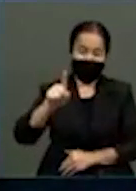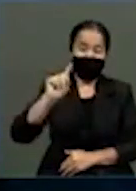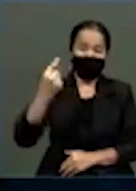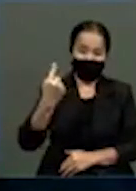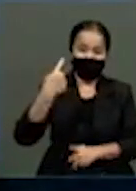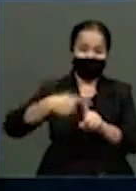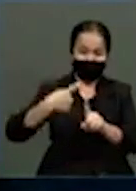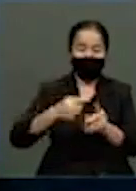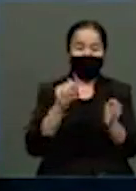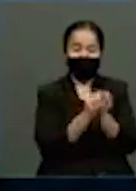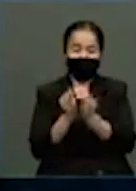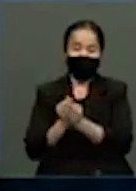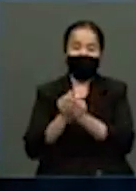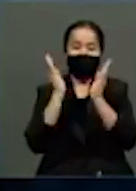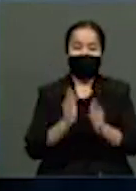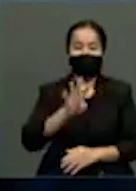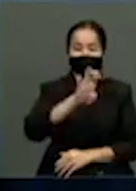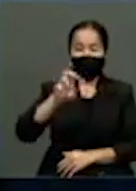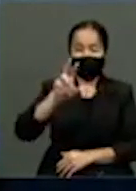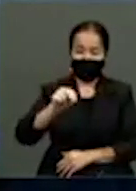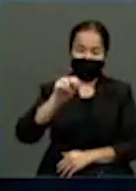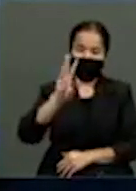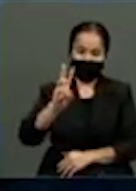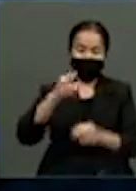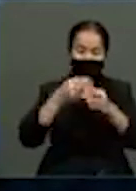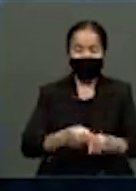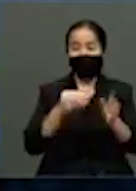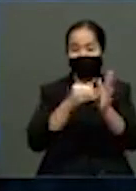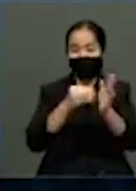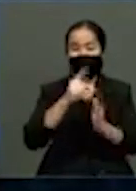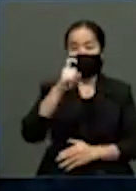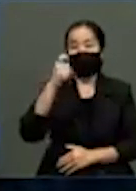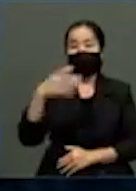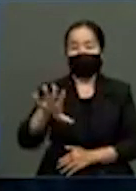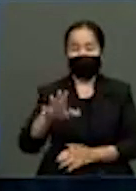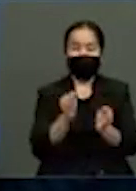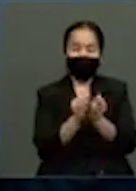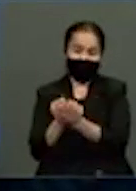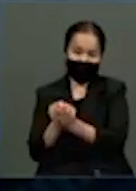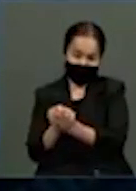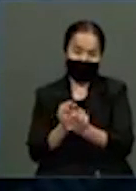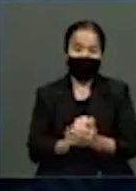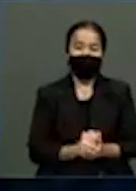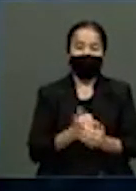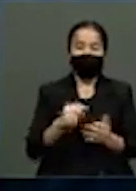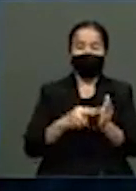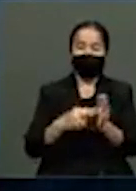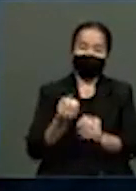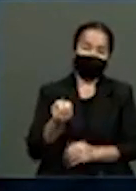ครับทำให้สะสมอยู่ที่436ตัวเลขของเปอร์เซ็นต์เนี่ยจะสูงกว่าของประเทศ